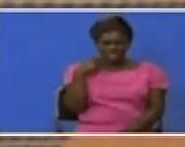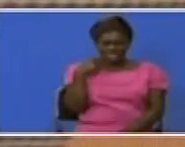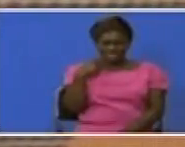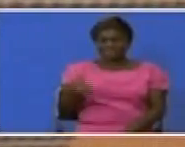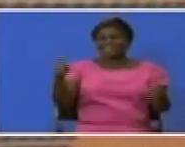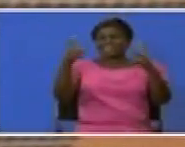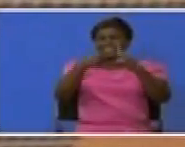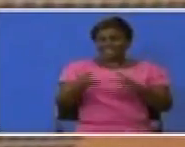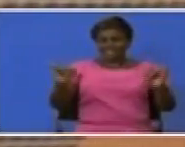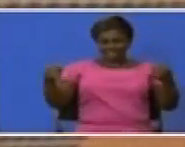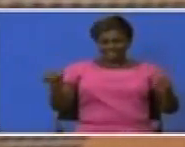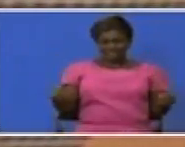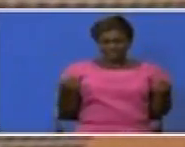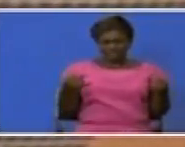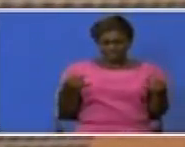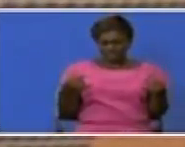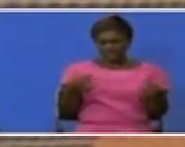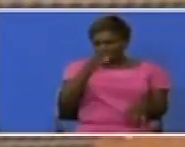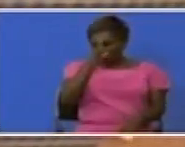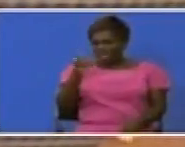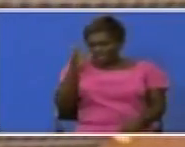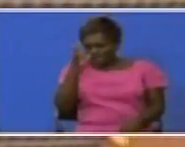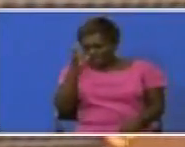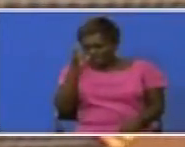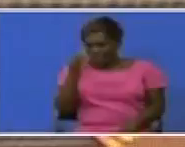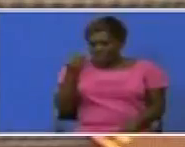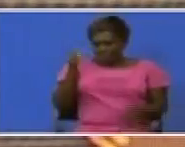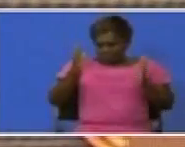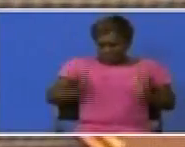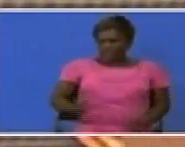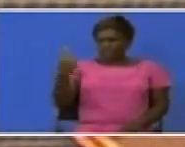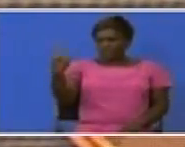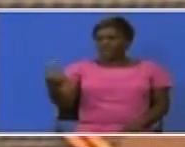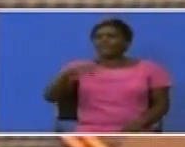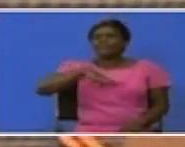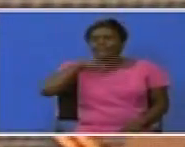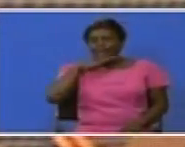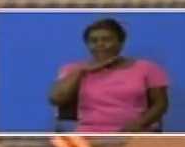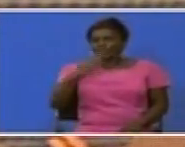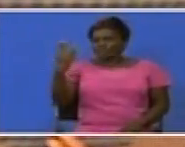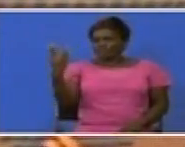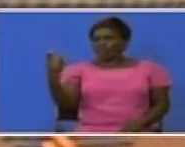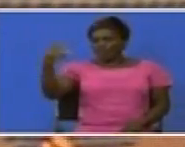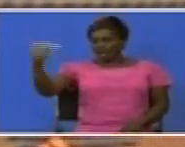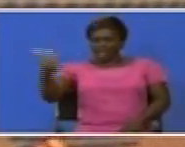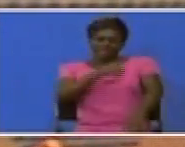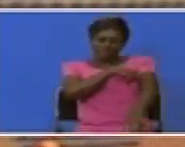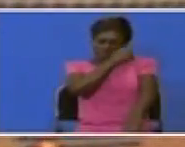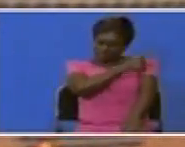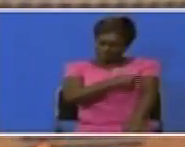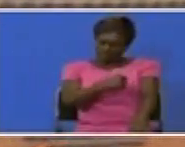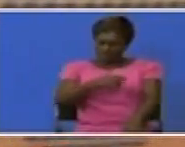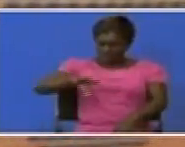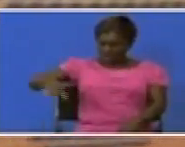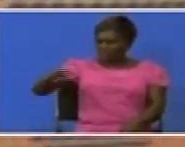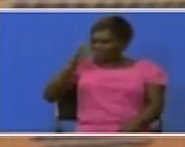Tunaanza taarifa zetu huko Nyeri ambapo mtu mmoja ameaga dunia leo asubuhi, huku wengine wanne wakiuguzwa hospitalini katika